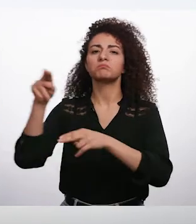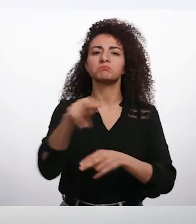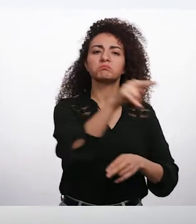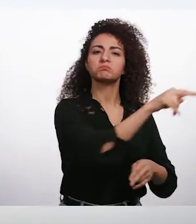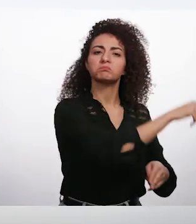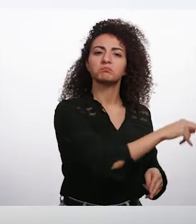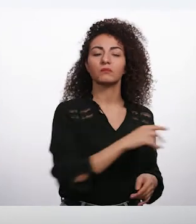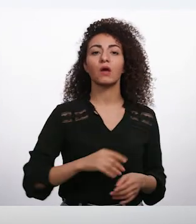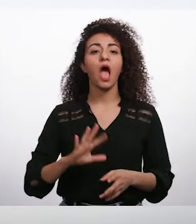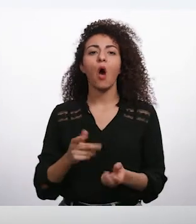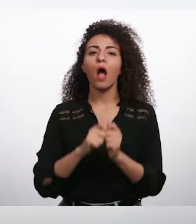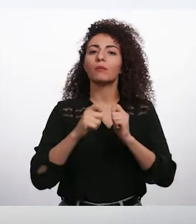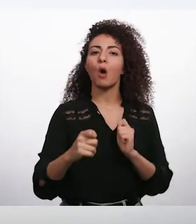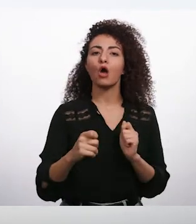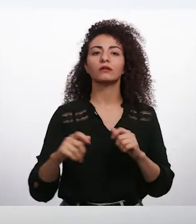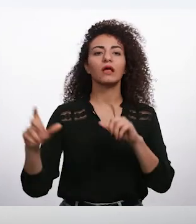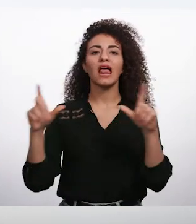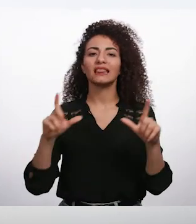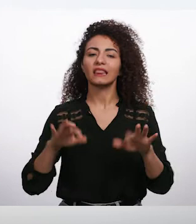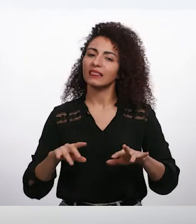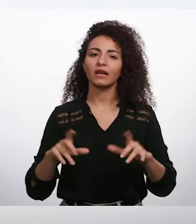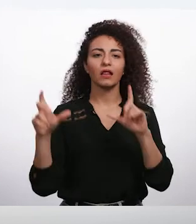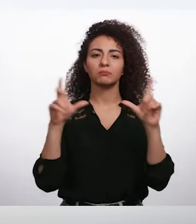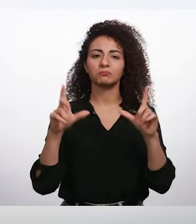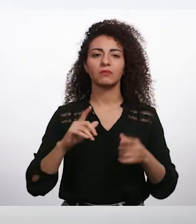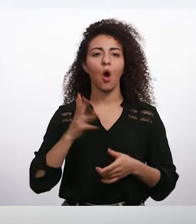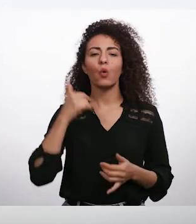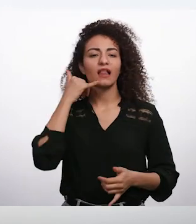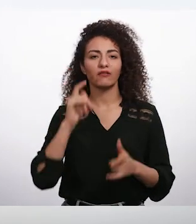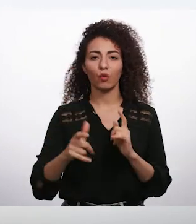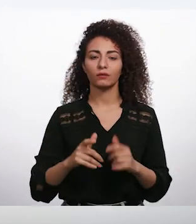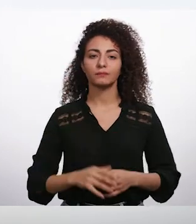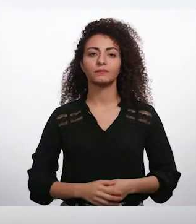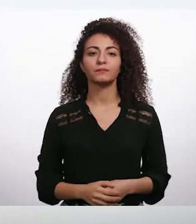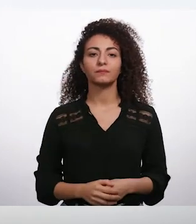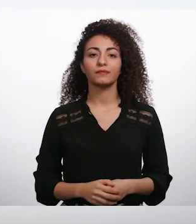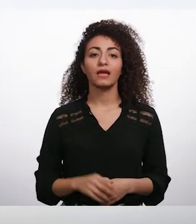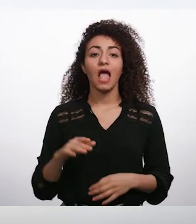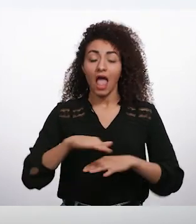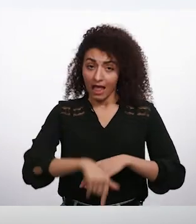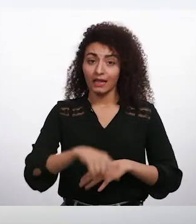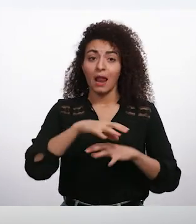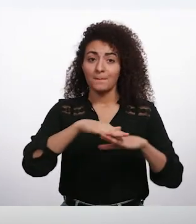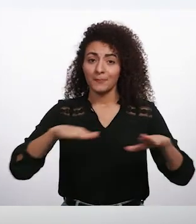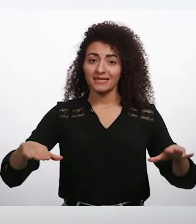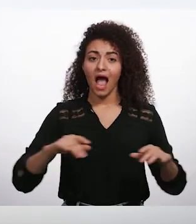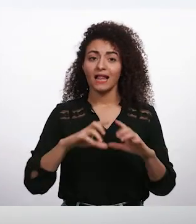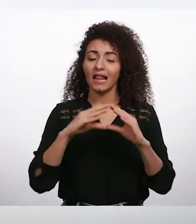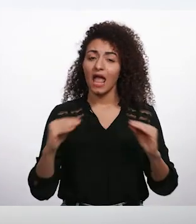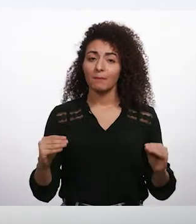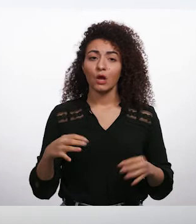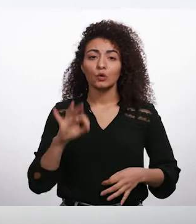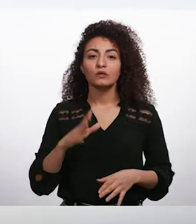فريق نقال أو عن بعد من خلال منصة إلكترونية أو مكالمة جماعية. وقت نحكي عن مساحات آمنة